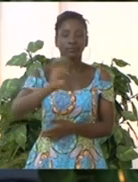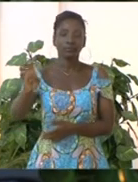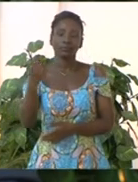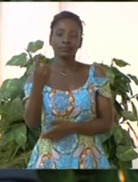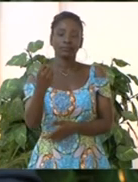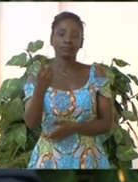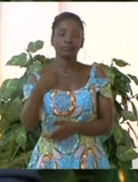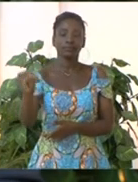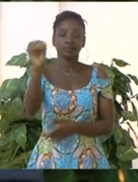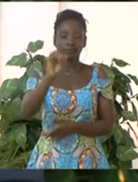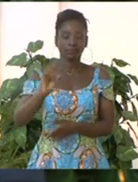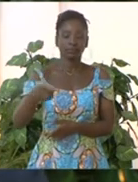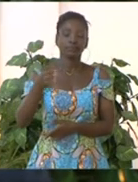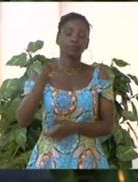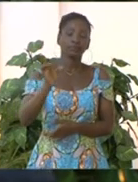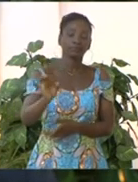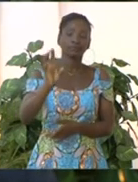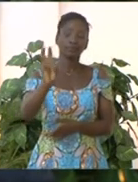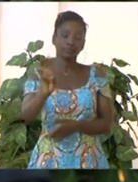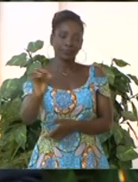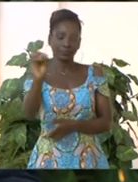soit 0 86%